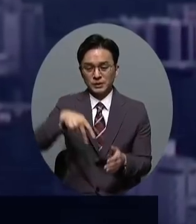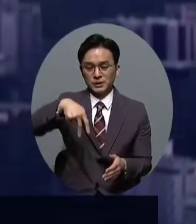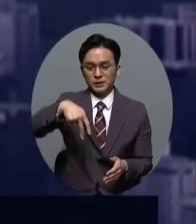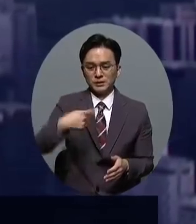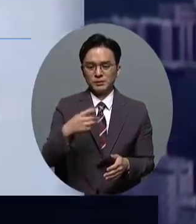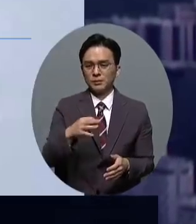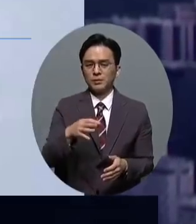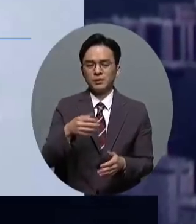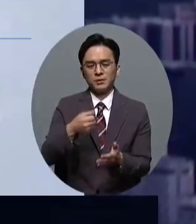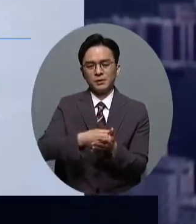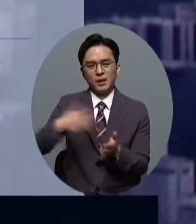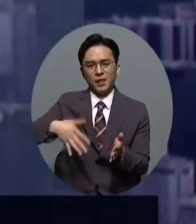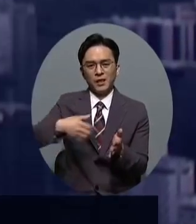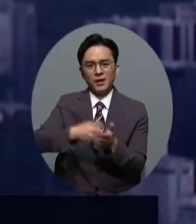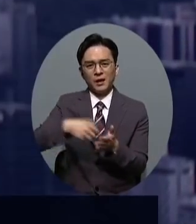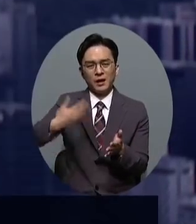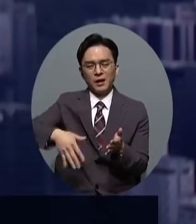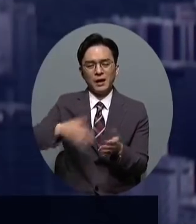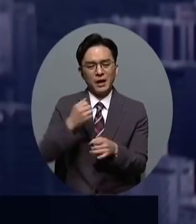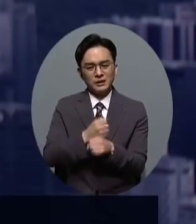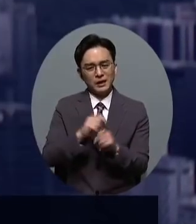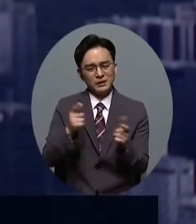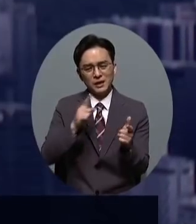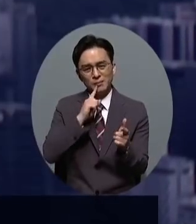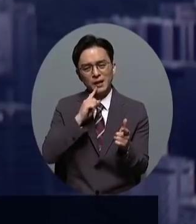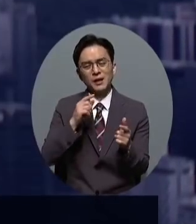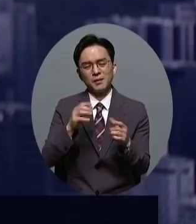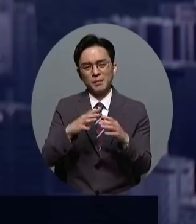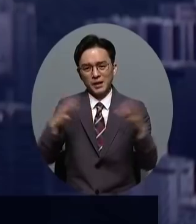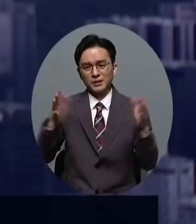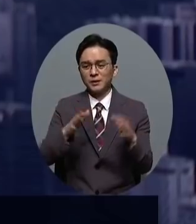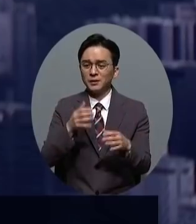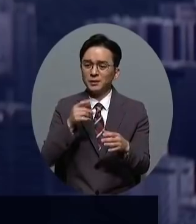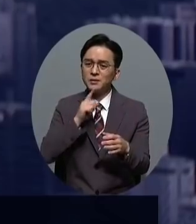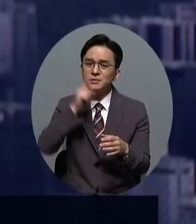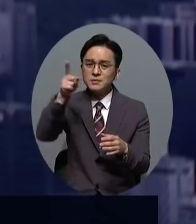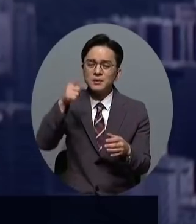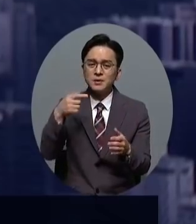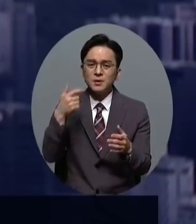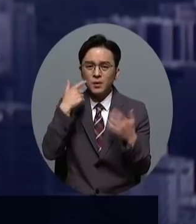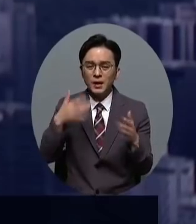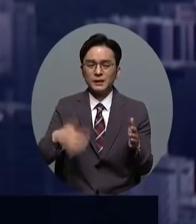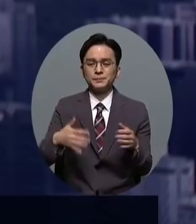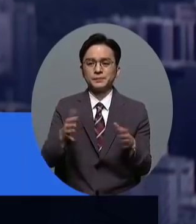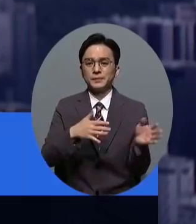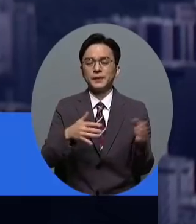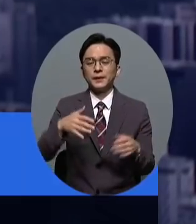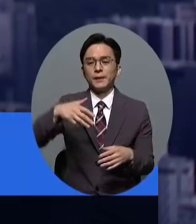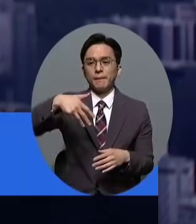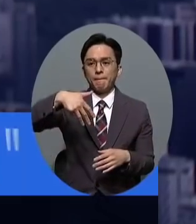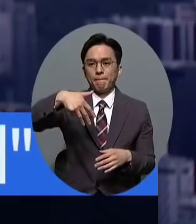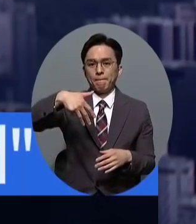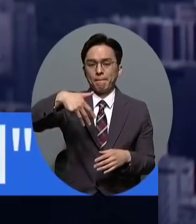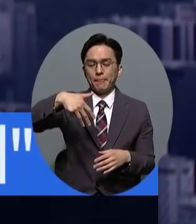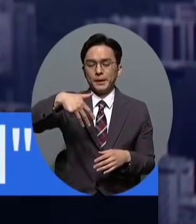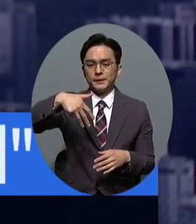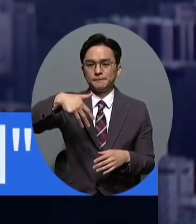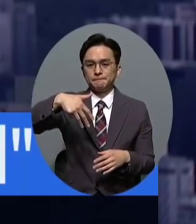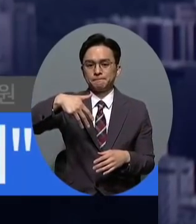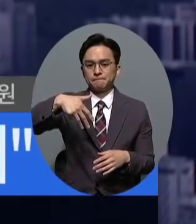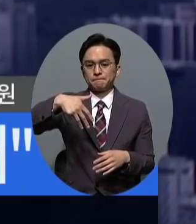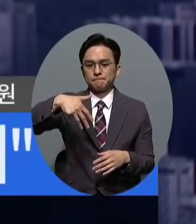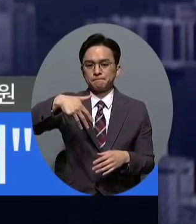부분에서 또 무슨 문제가 뭐 아마 그쪽에서는 당연히 진중권 전 교수를 고소를 했으면 네. 이게 친고죄인데 당연히 정철성 변호사